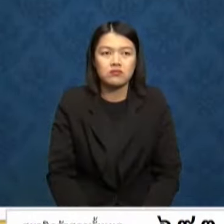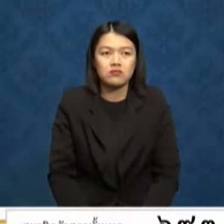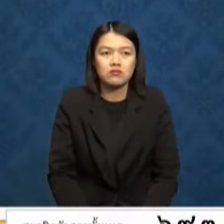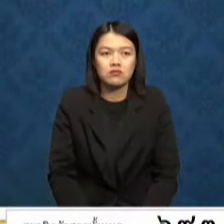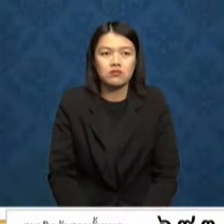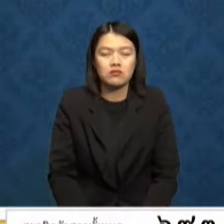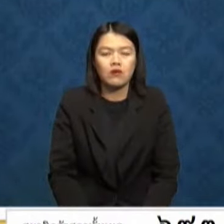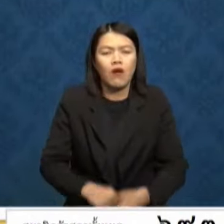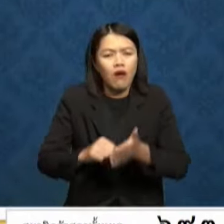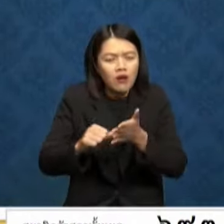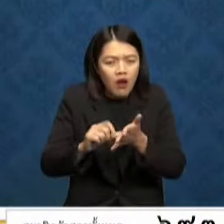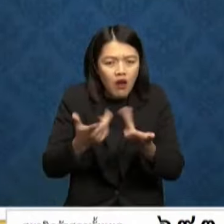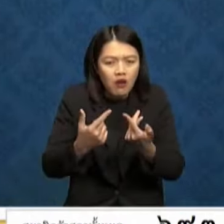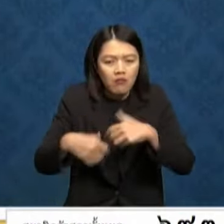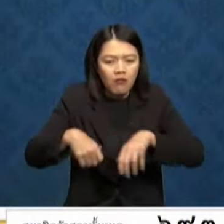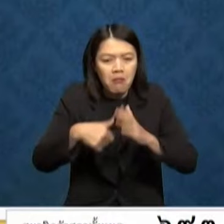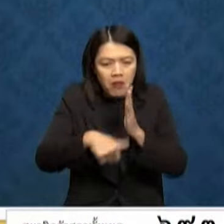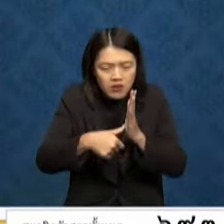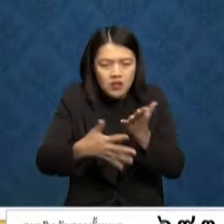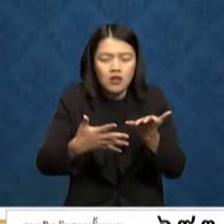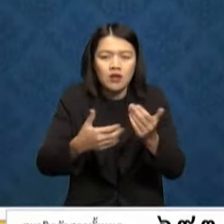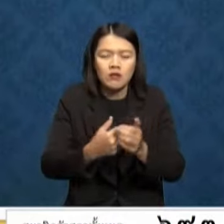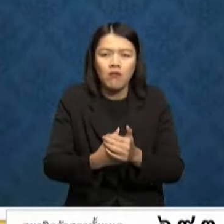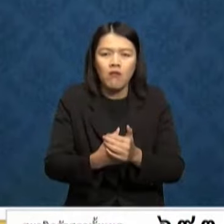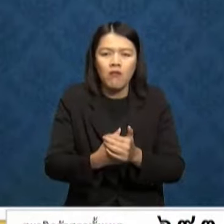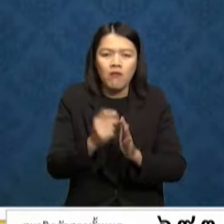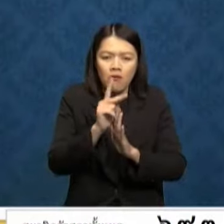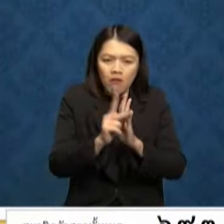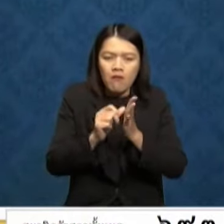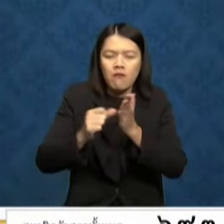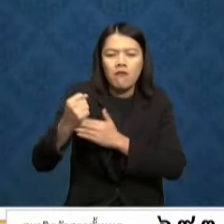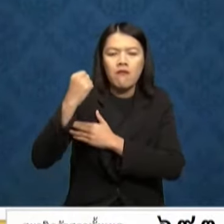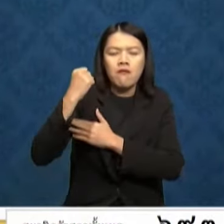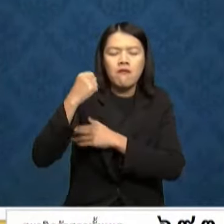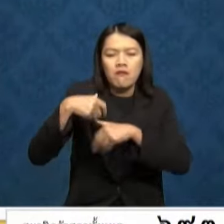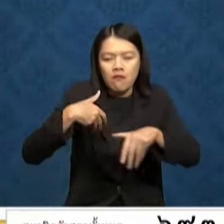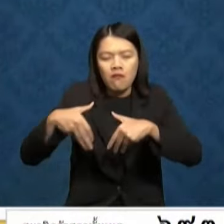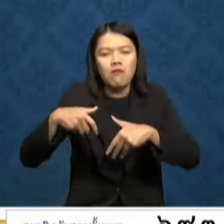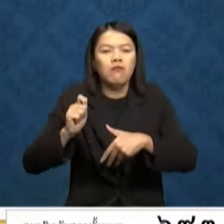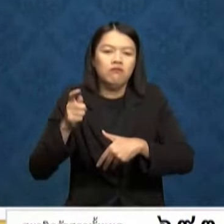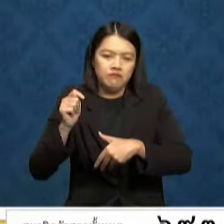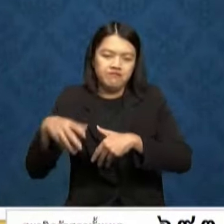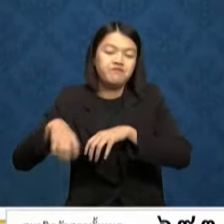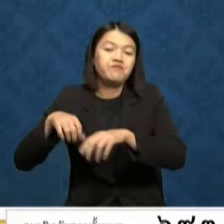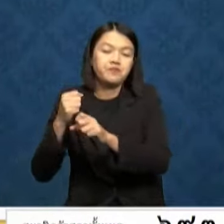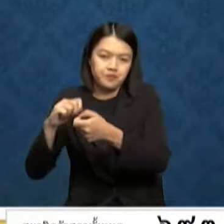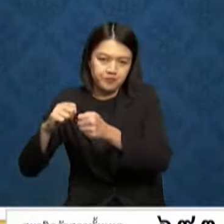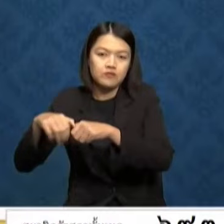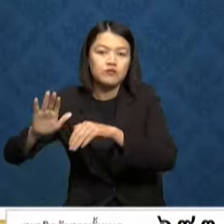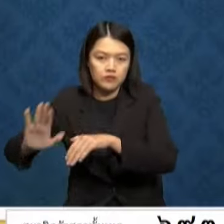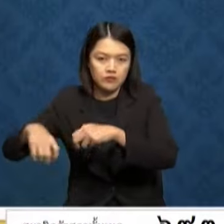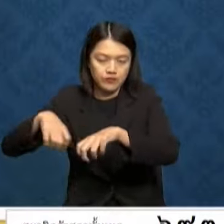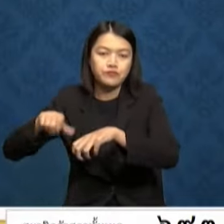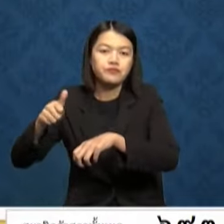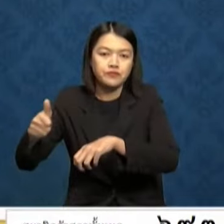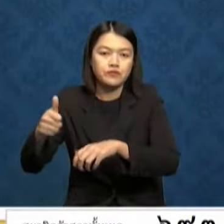เปลี่ยนแปลงการแก้ไขไม่ว่าเรื่องการจัดเก็บภาษีก็ดีการแก้กฎหมายให้อำนาจหน้าที่ของท้องถิ่นนั้นสามารถจัดการปัญหาในท้องถิ่นตัว